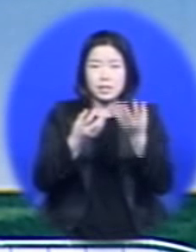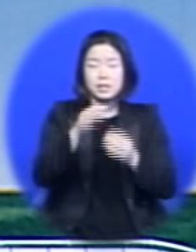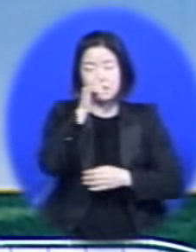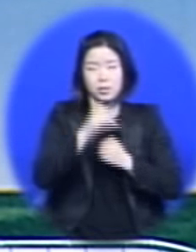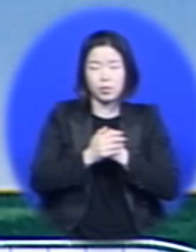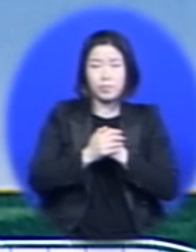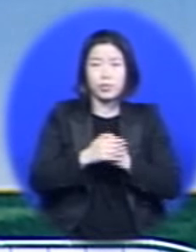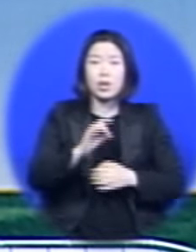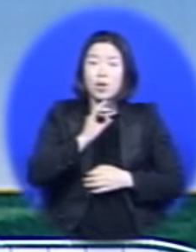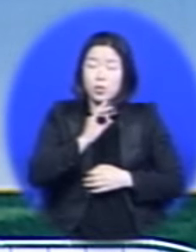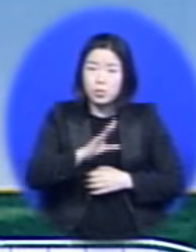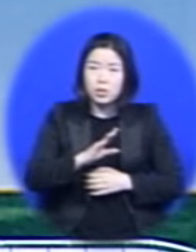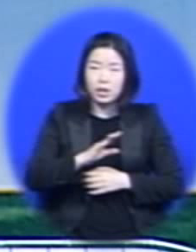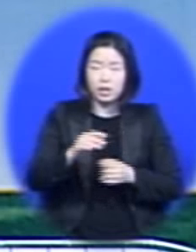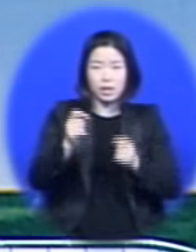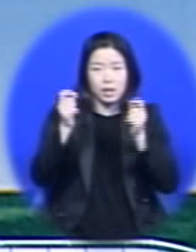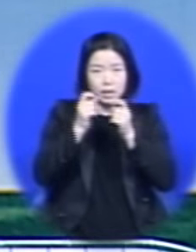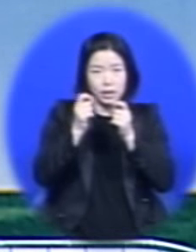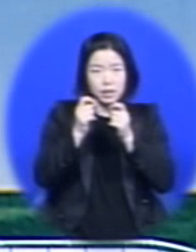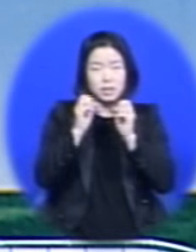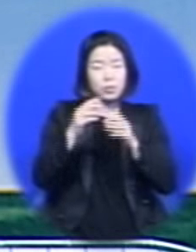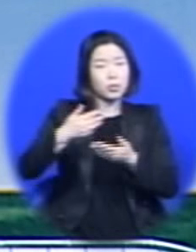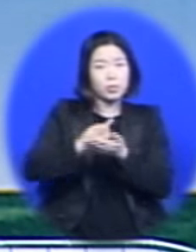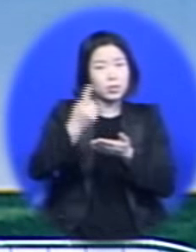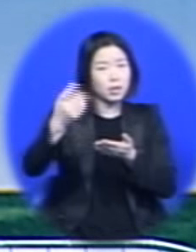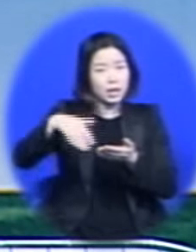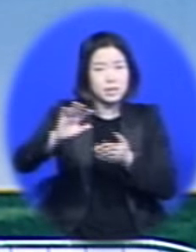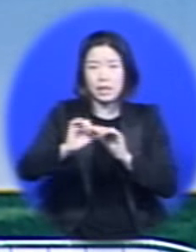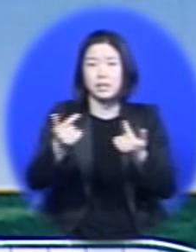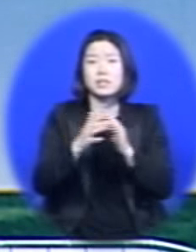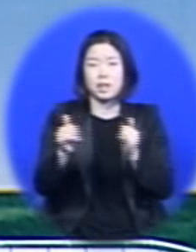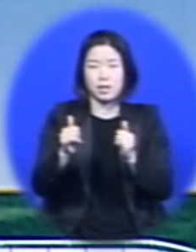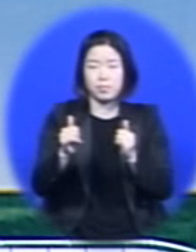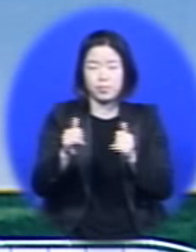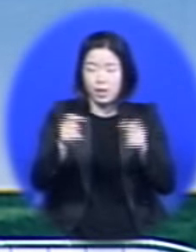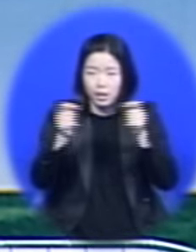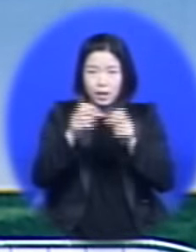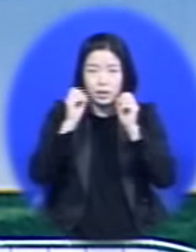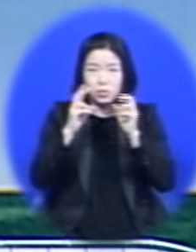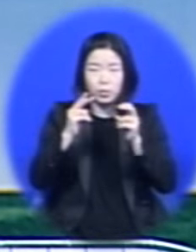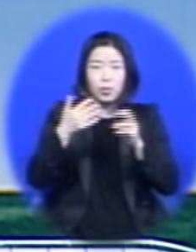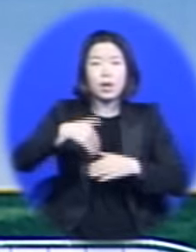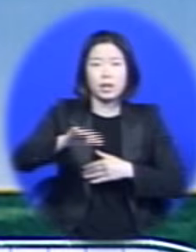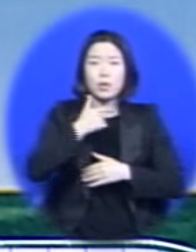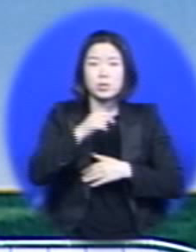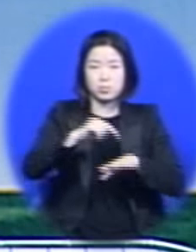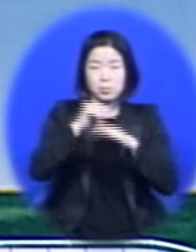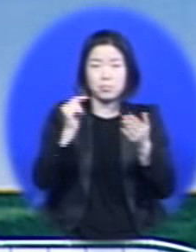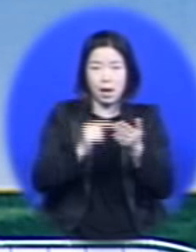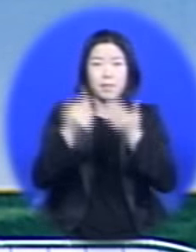유일하게 단기 선교를 떠나지 않는 분이었습니다. 그 집사님은 단기 선교를 가고자 하는 마음을